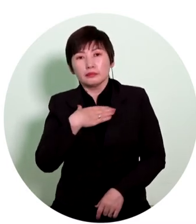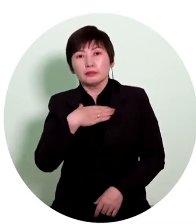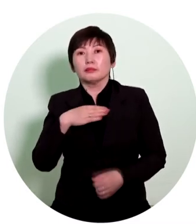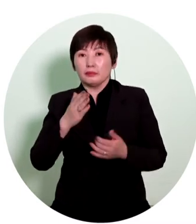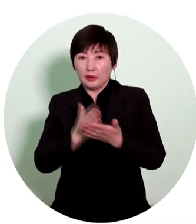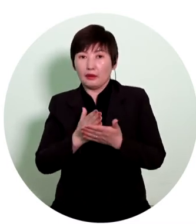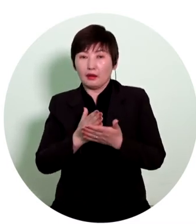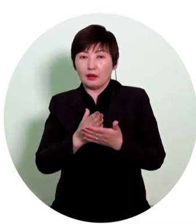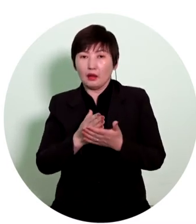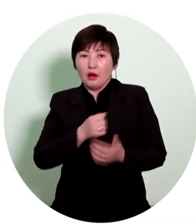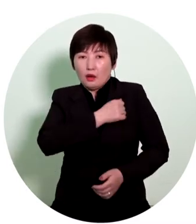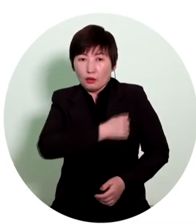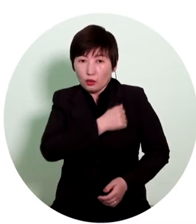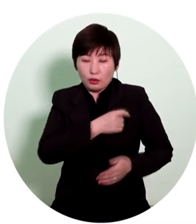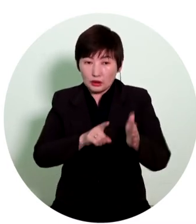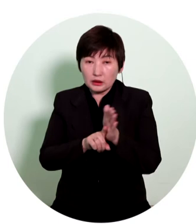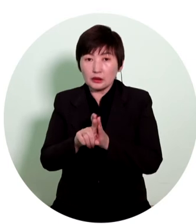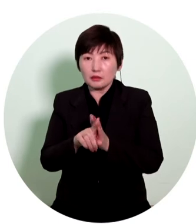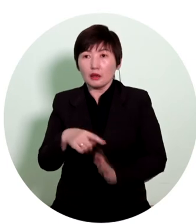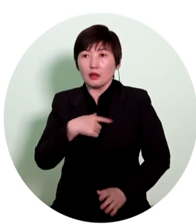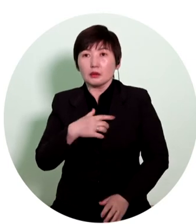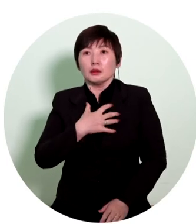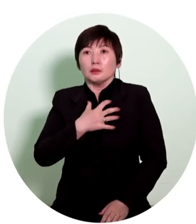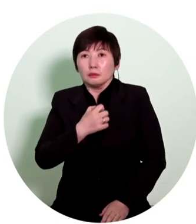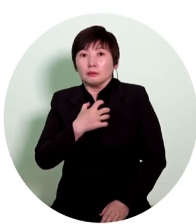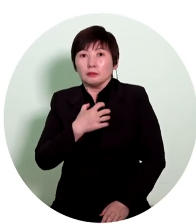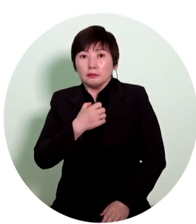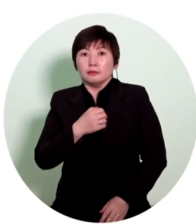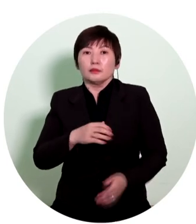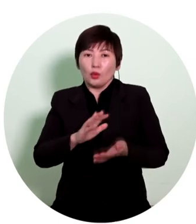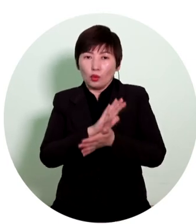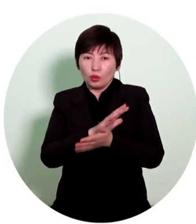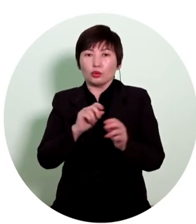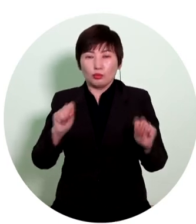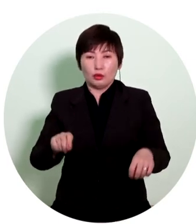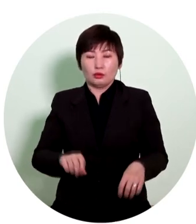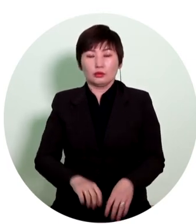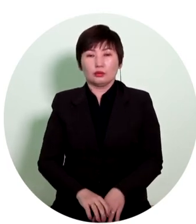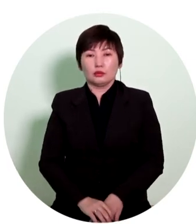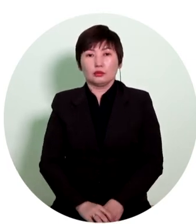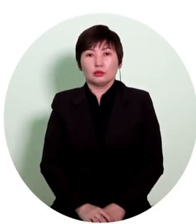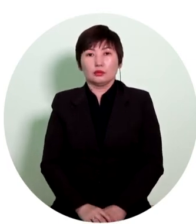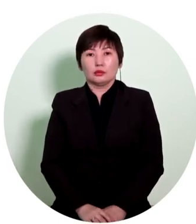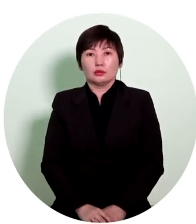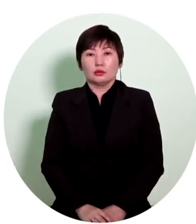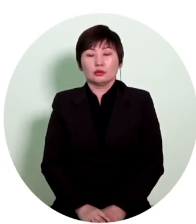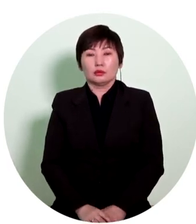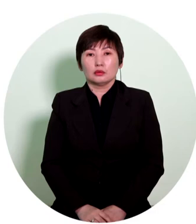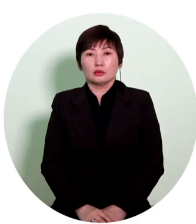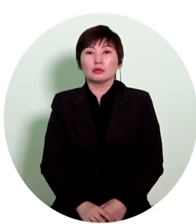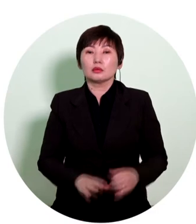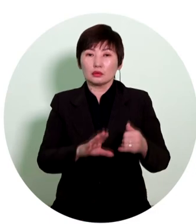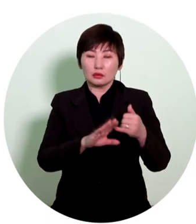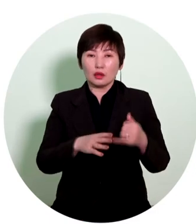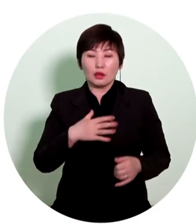уурлж бухимдангууд амсгал өнгөц болж 2-оос 3 дахин амсгалын тоо олширдаг. За,